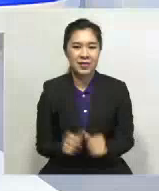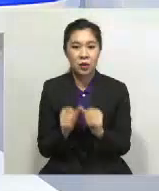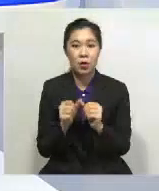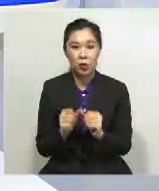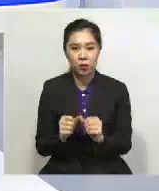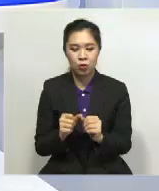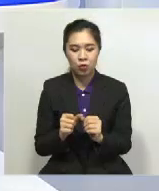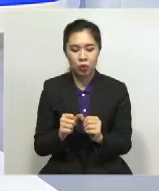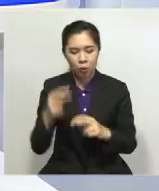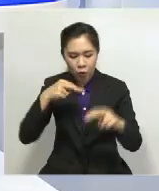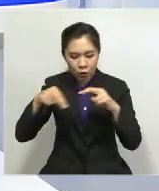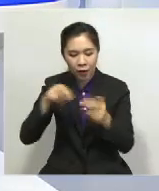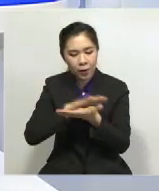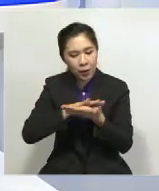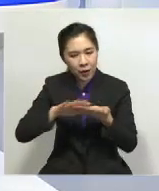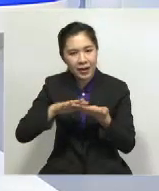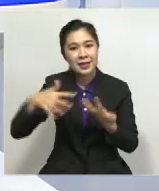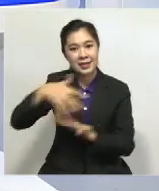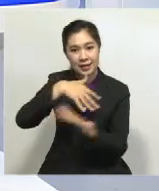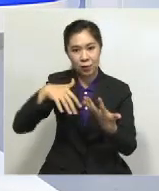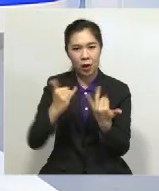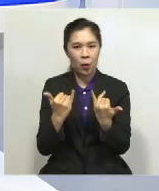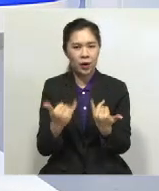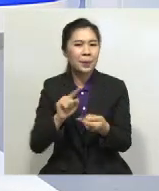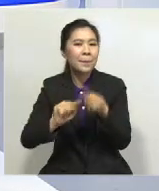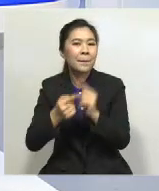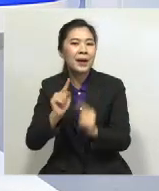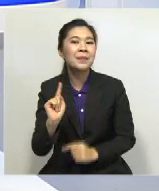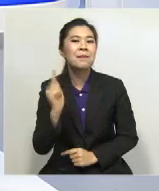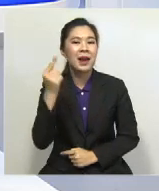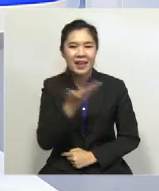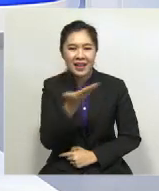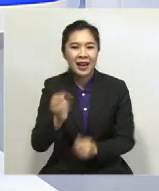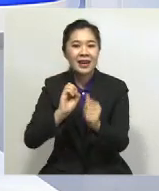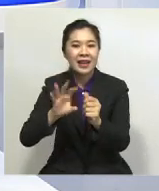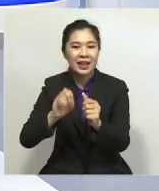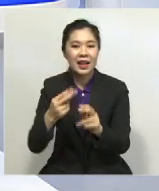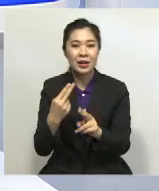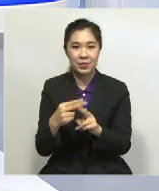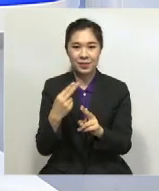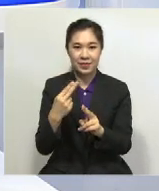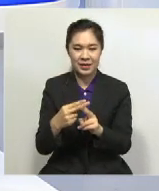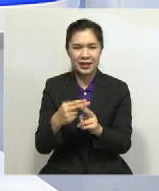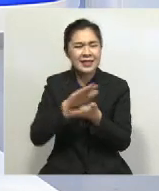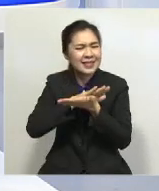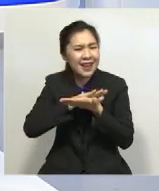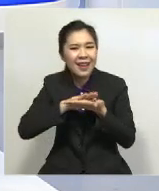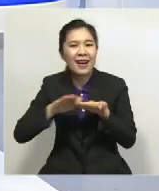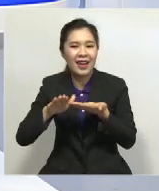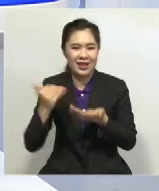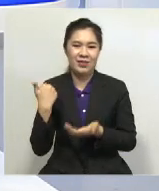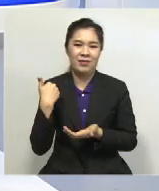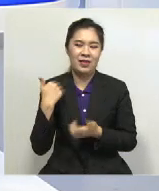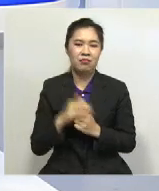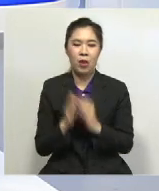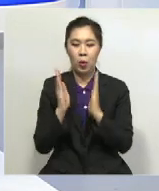ก็ยังอยู่ในเรื่องของการรักษาความสะอาดหรือว่าสิ่งแวดล้อมนะครับวันนี้ผมมีเพื่อนใหม่ของผมมาแนะนำด้วยนะครับให้รู้จักนะครับชื่อมิสเตอร์สะอาดนะครับแต่มิ